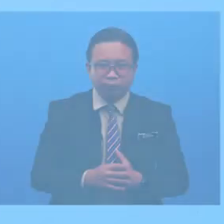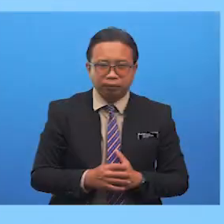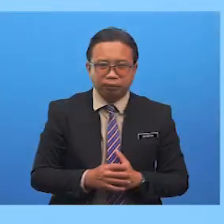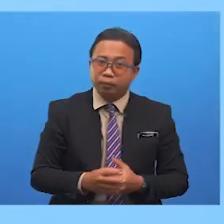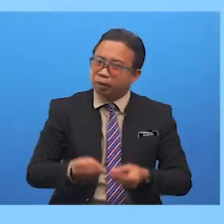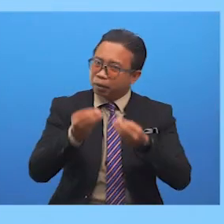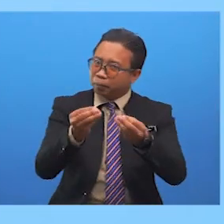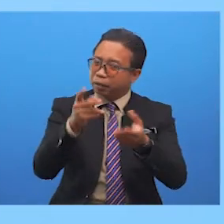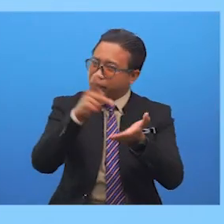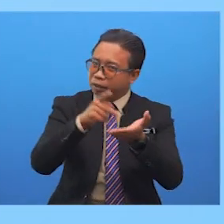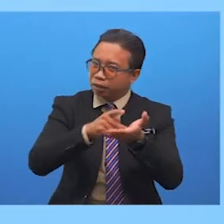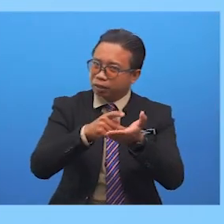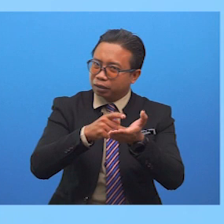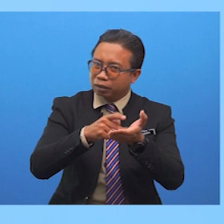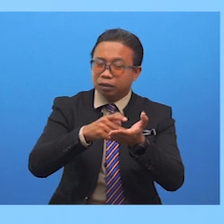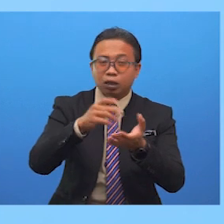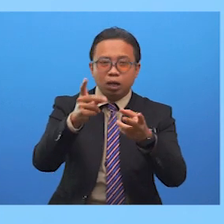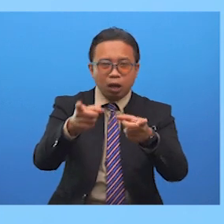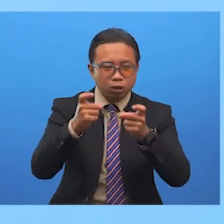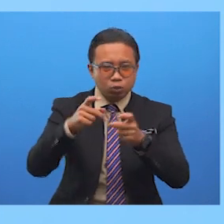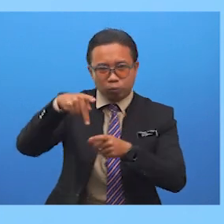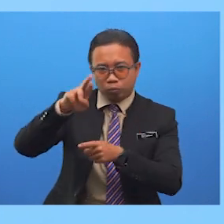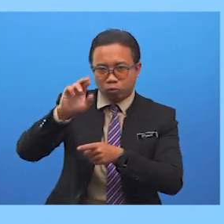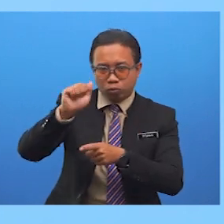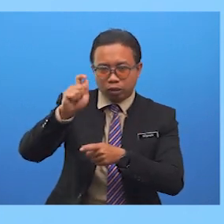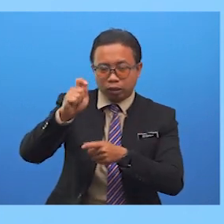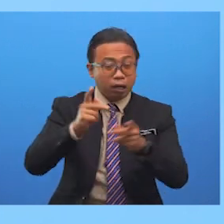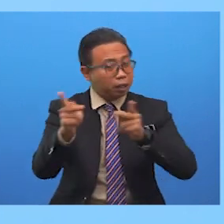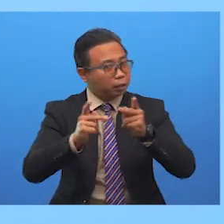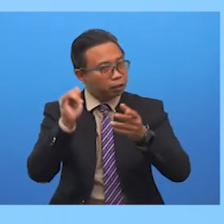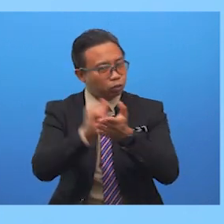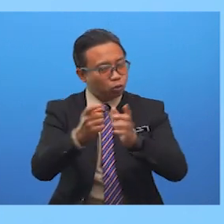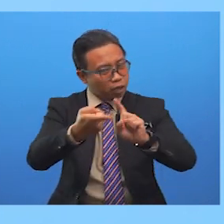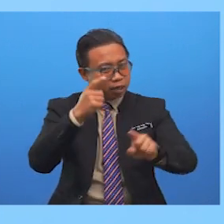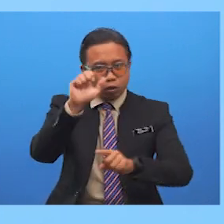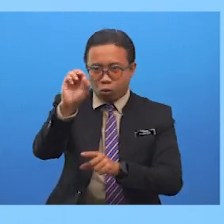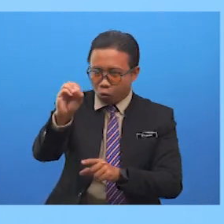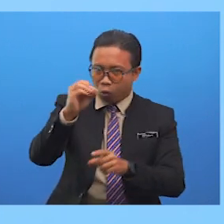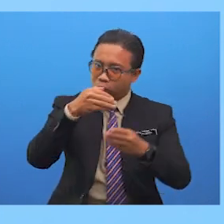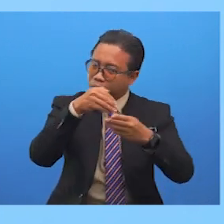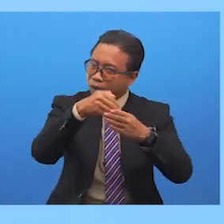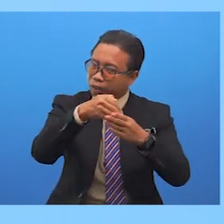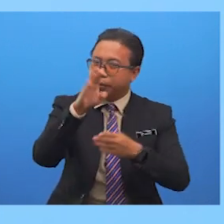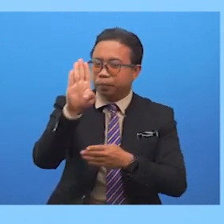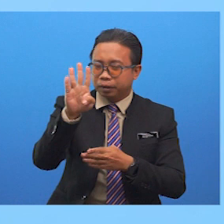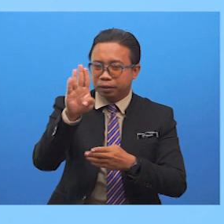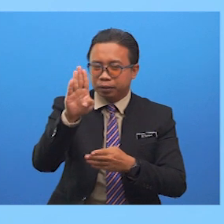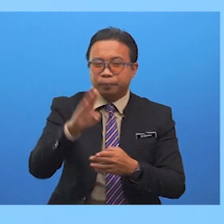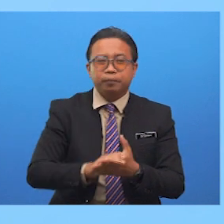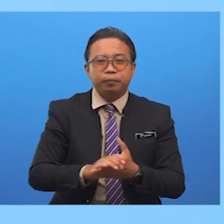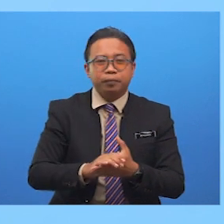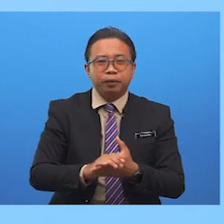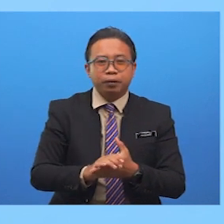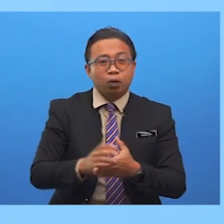bagi menghitunglah cukur the perjalanan kereta tersebut dari uh GB rumus laju pura the